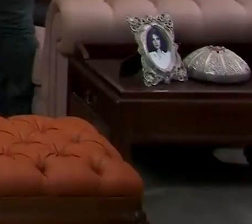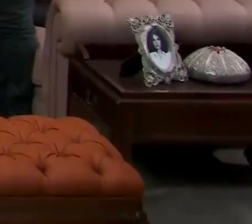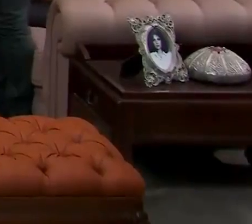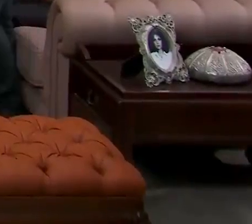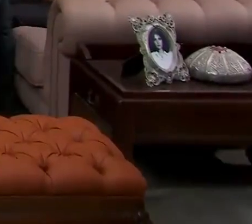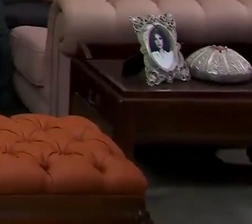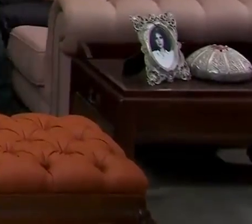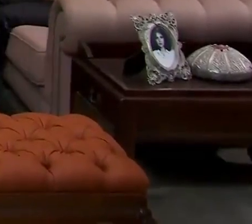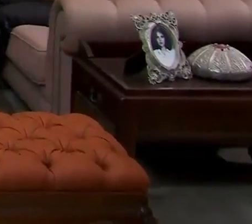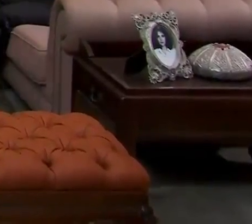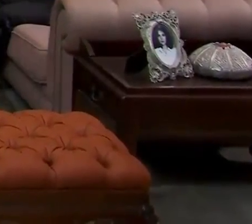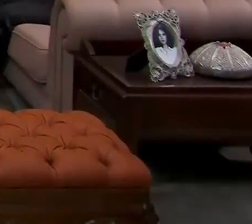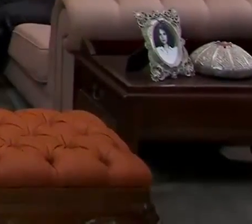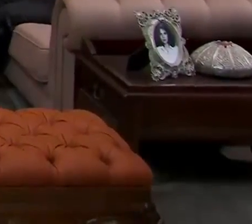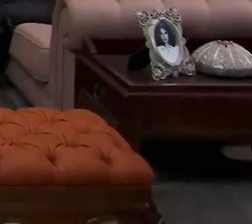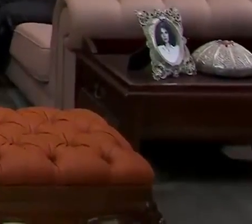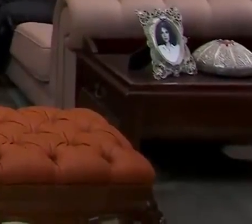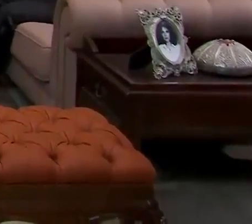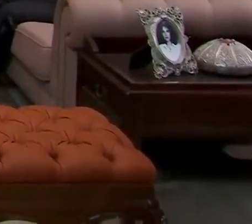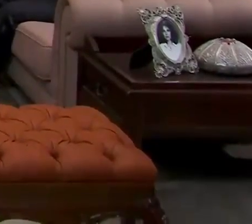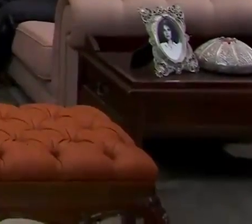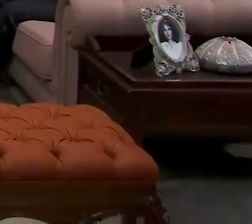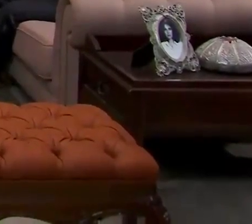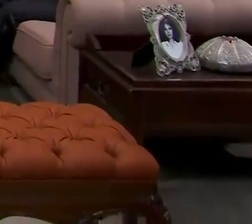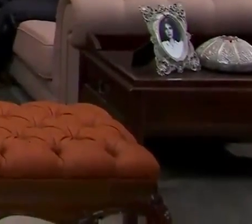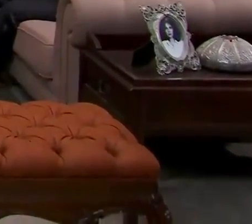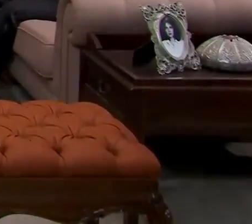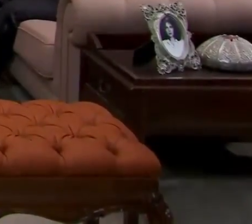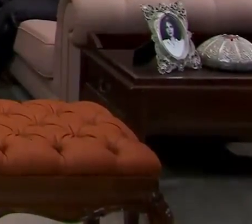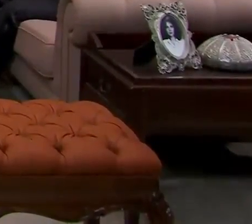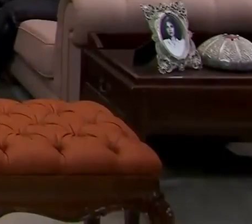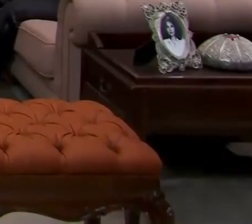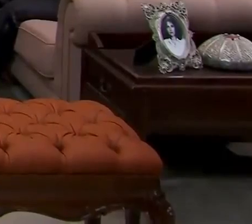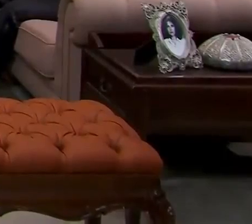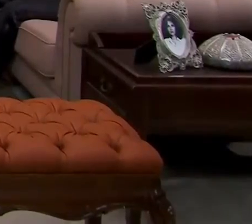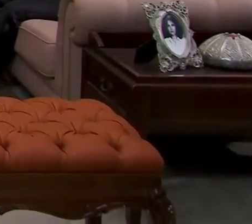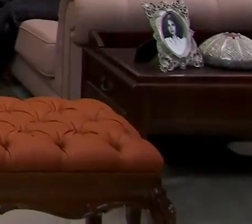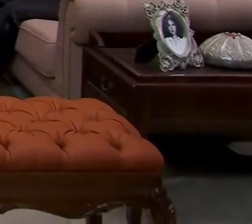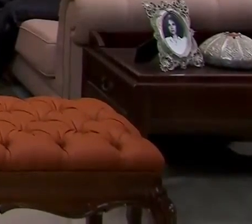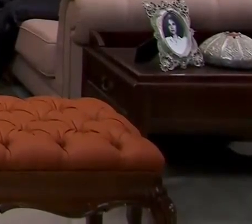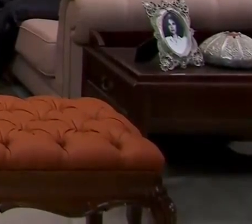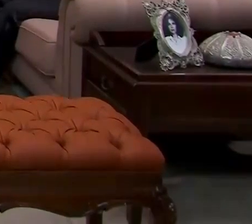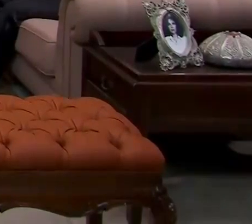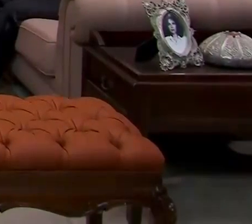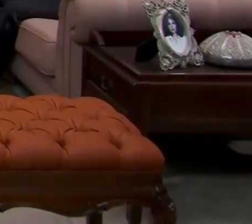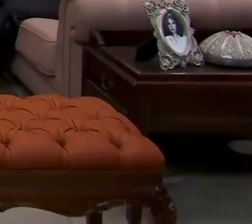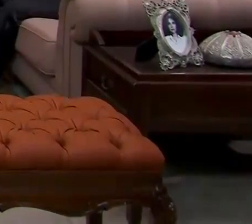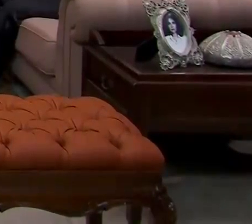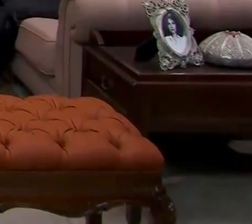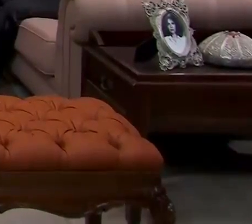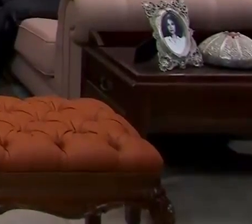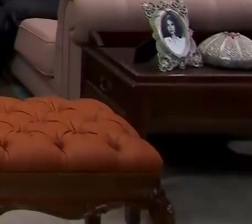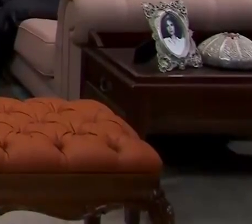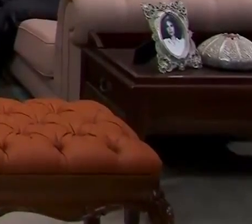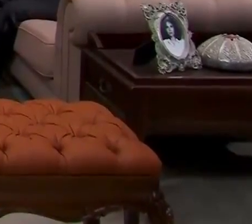Gidelim. Sarp Rüyam'ın önünden yürüdü. Rüyam dönüp Nurhan'a kafa sallayarak meydan okudu. Nurhan elinde bebek telsizi, hey Allah'ım